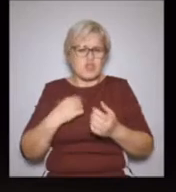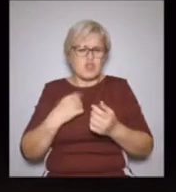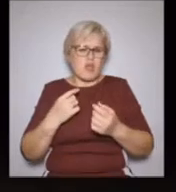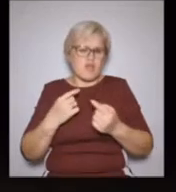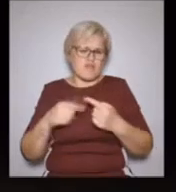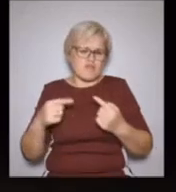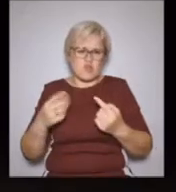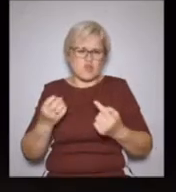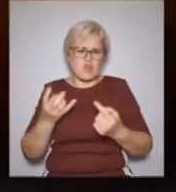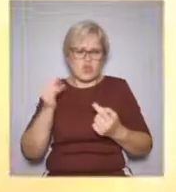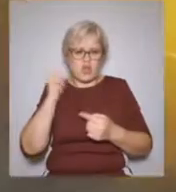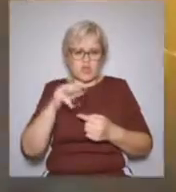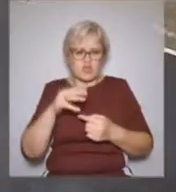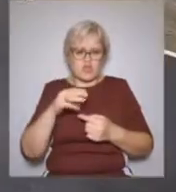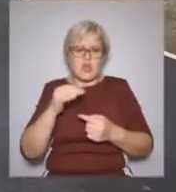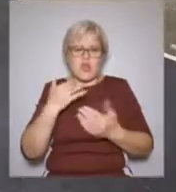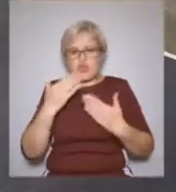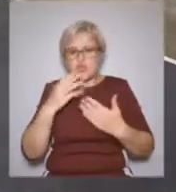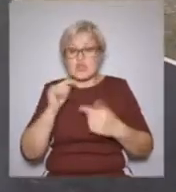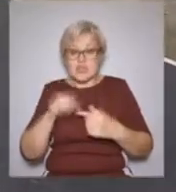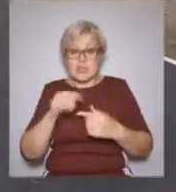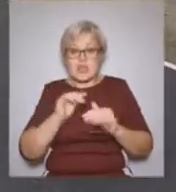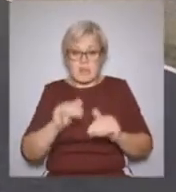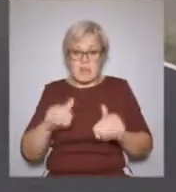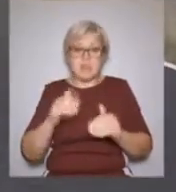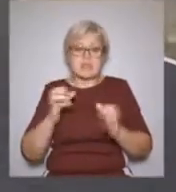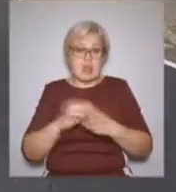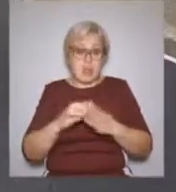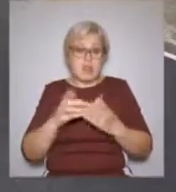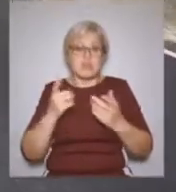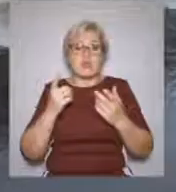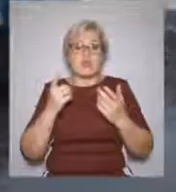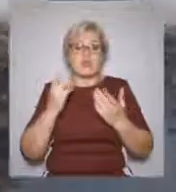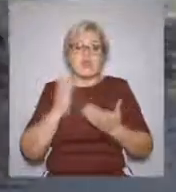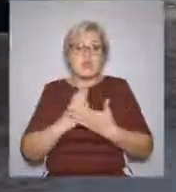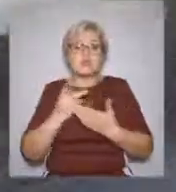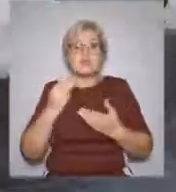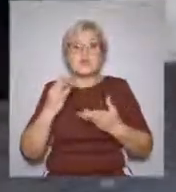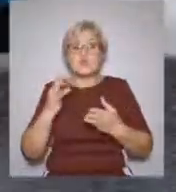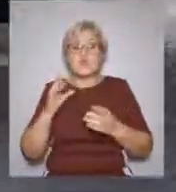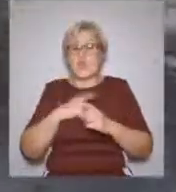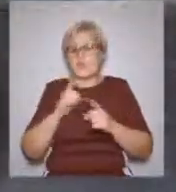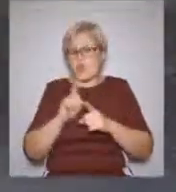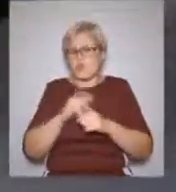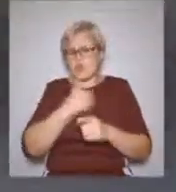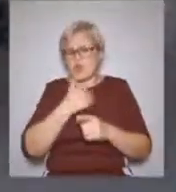в этой жизни и общаясь там с ребятами с команды их lady that is